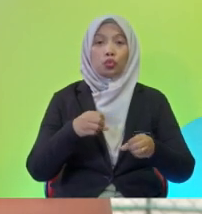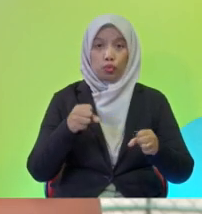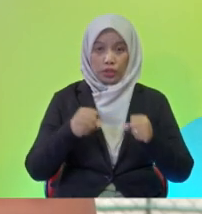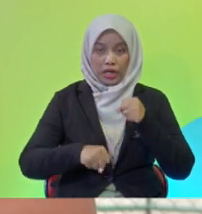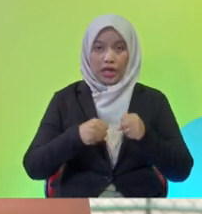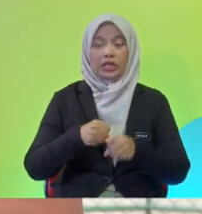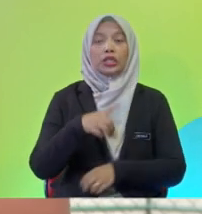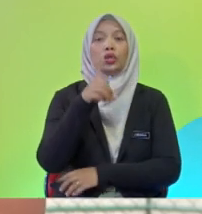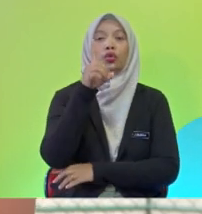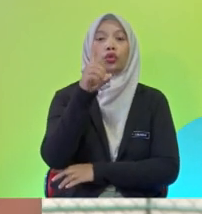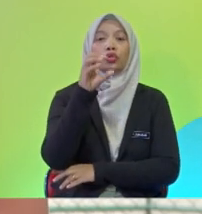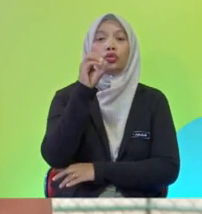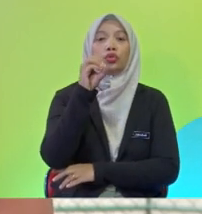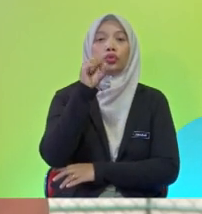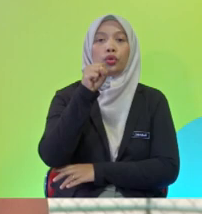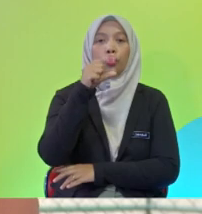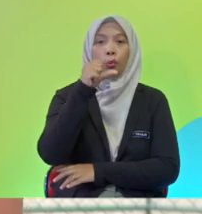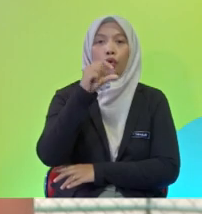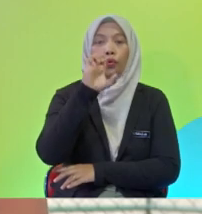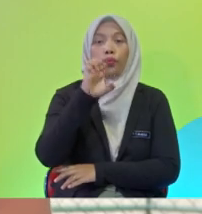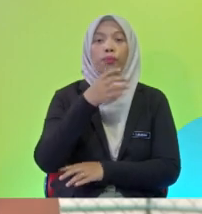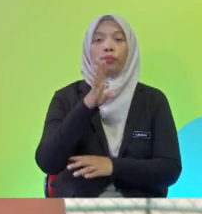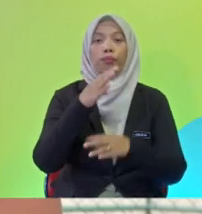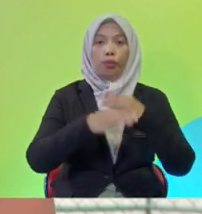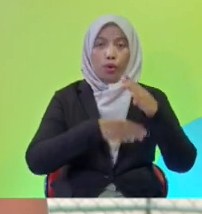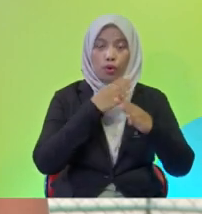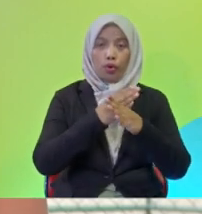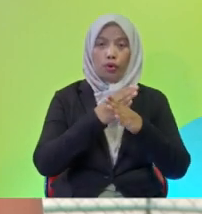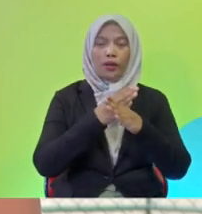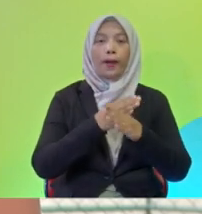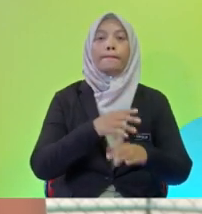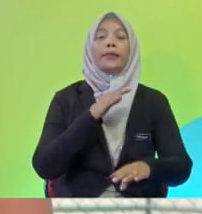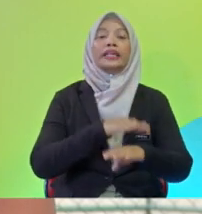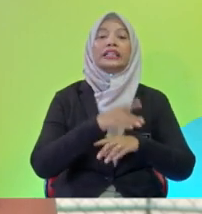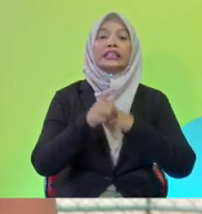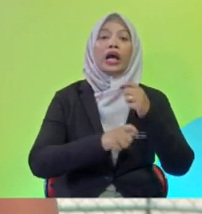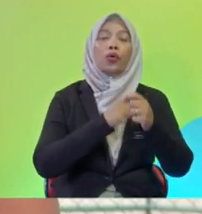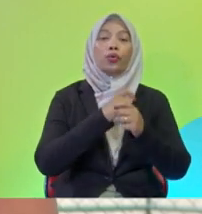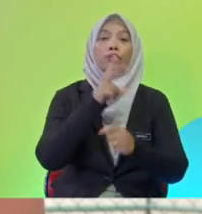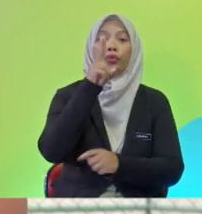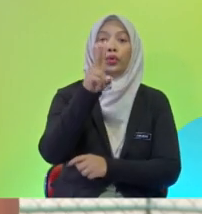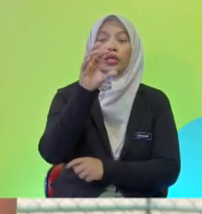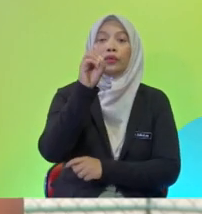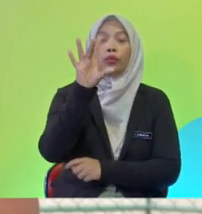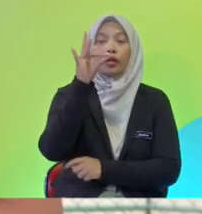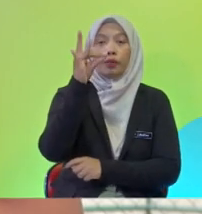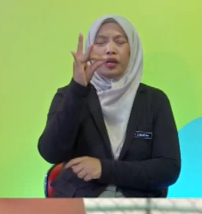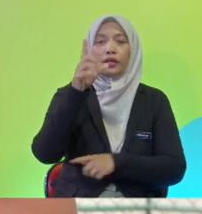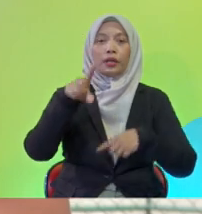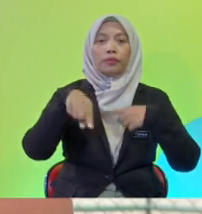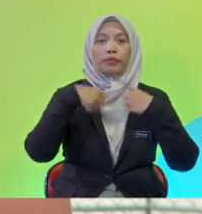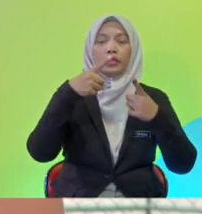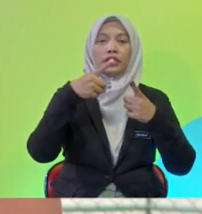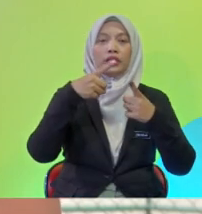saya mula menyertai pasukan dodgeball Malaysia pada tahun 2018. Kami telah pergi